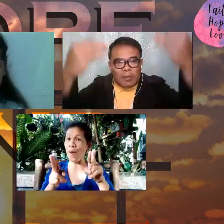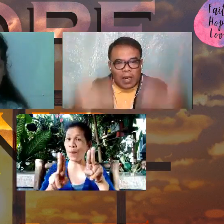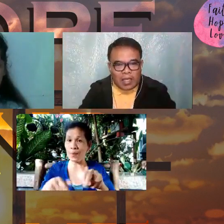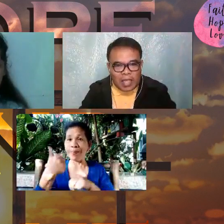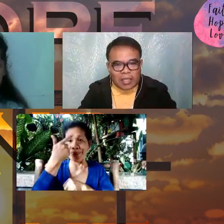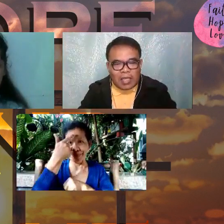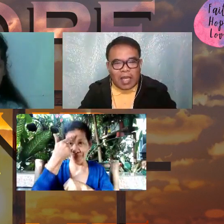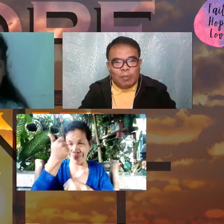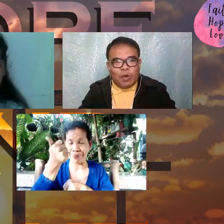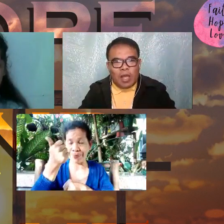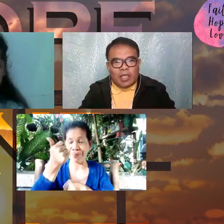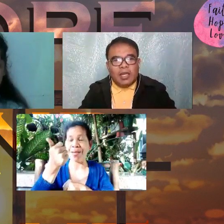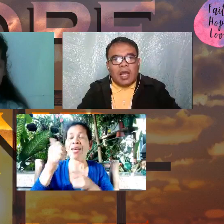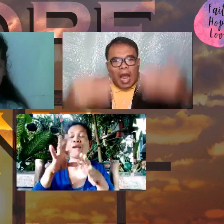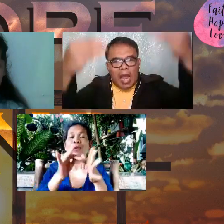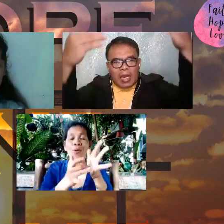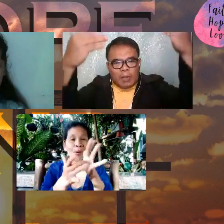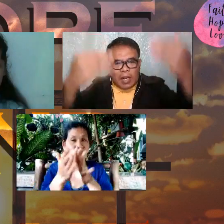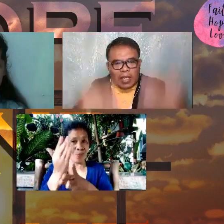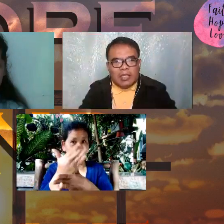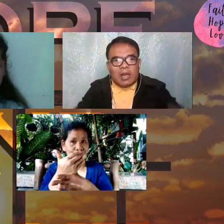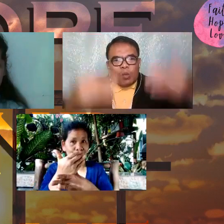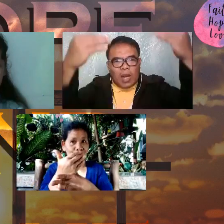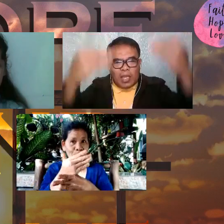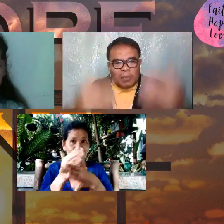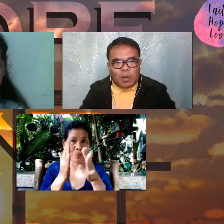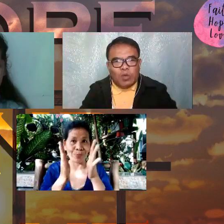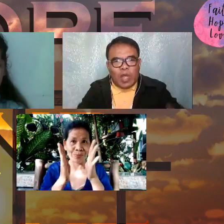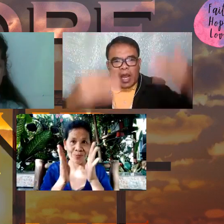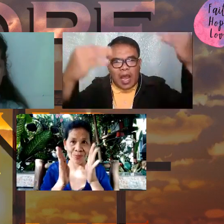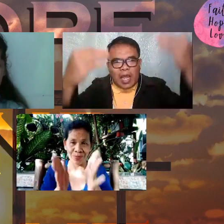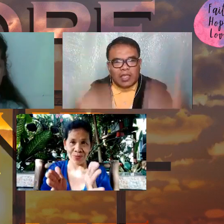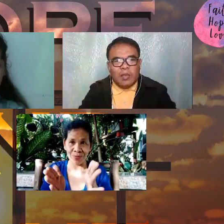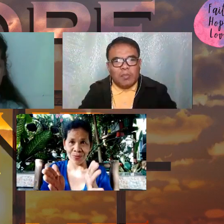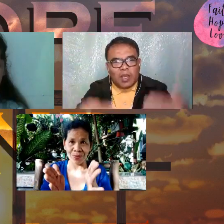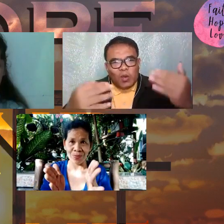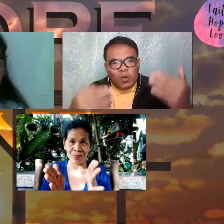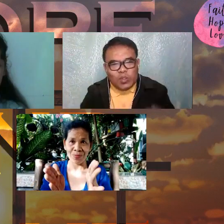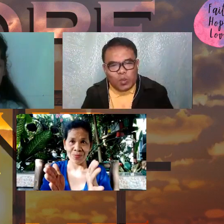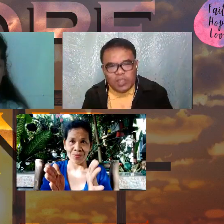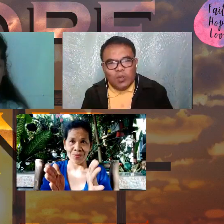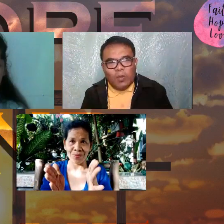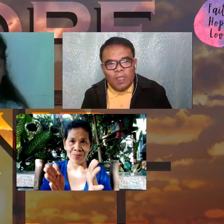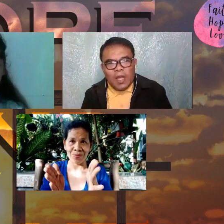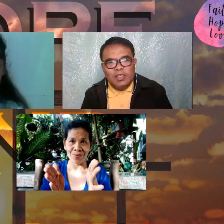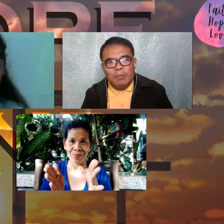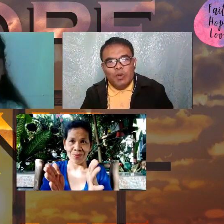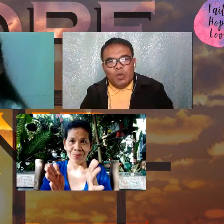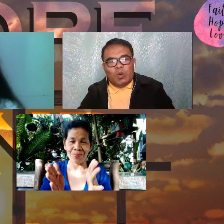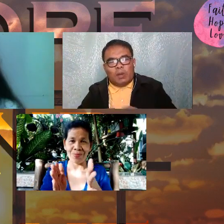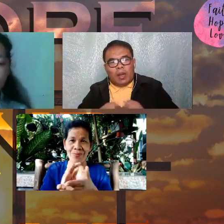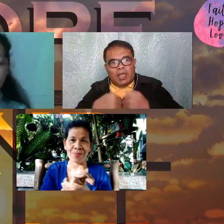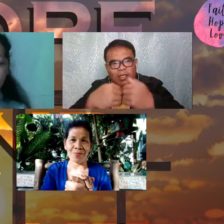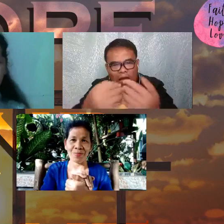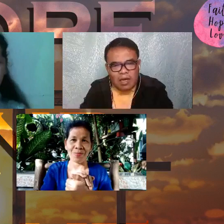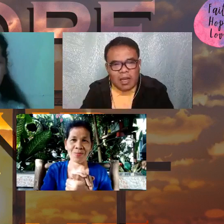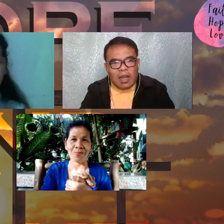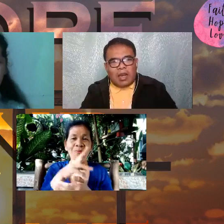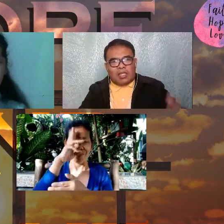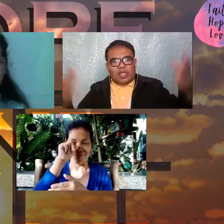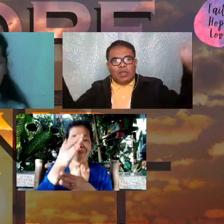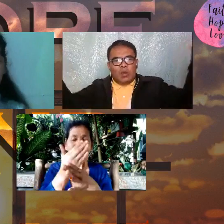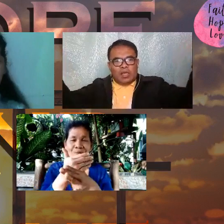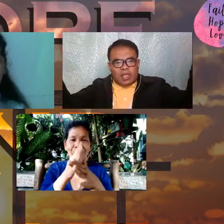doon sa namagitan. Tandaan po natin, ang namagitan walang iba kundi ang ating Panginoong Hesukristo. Sa po yung